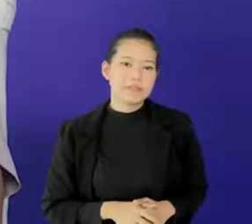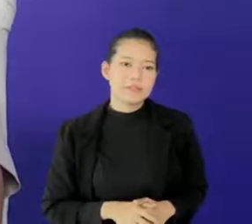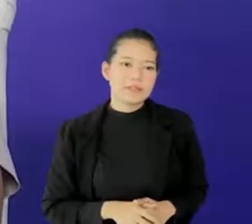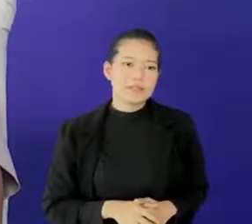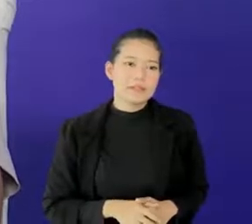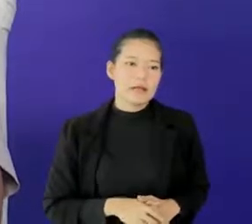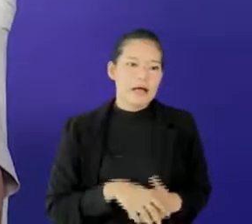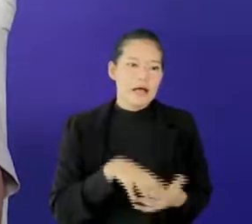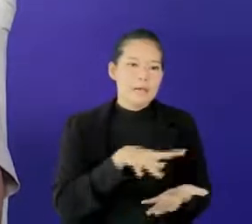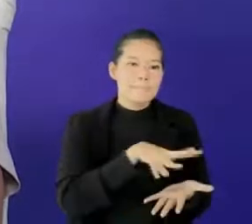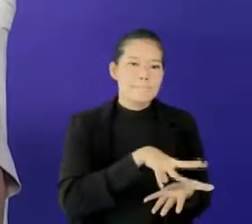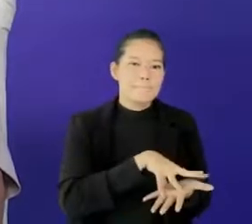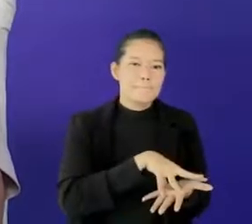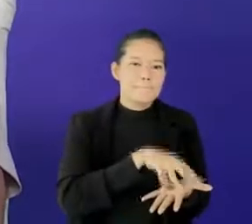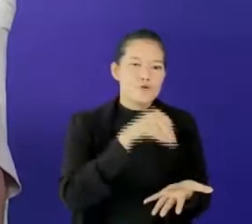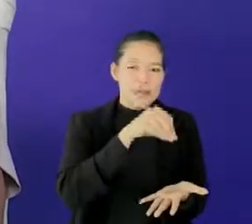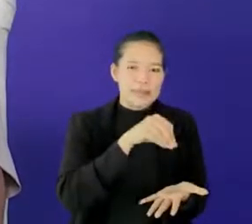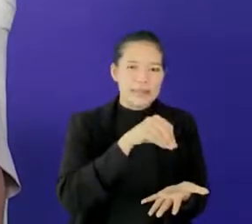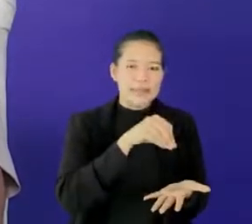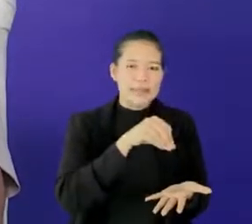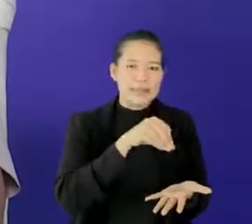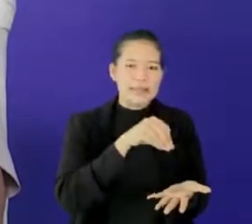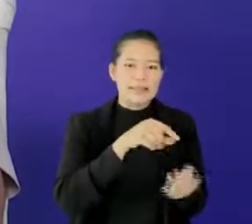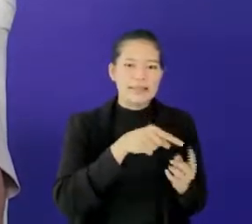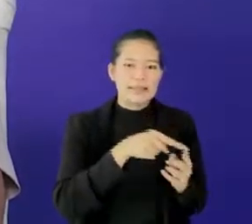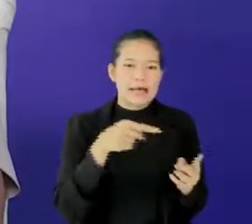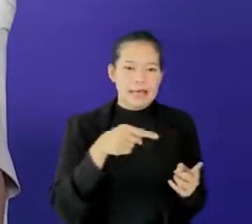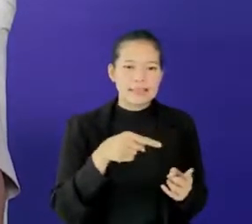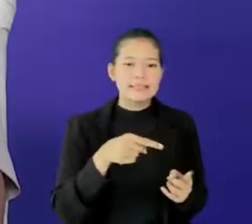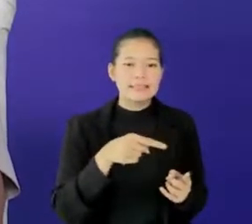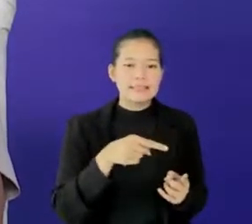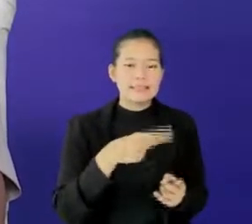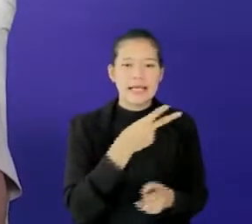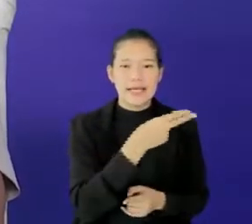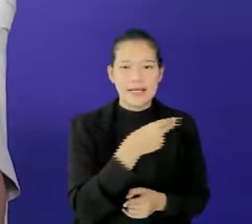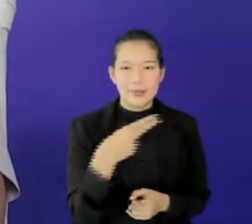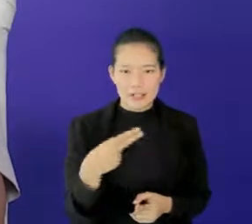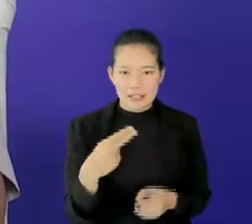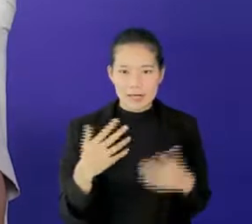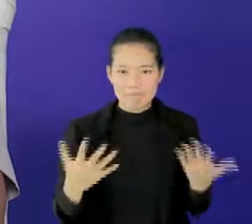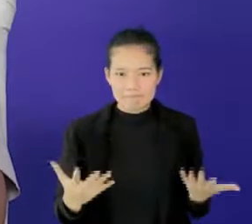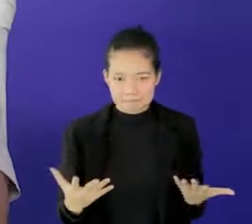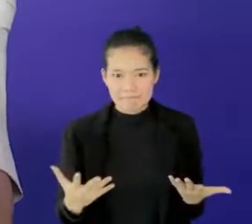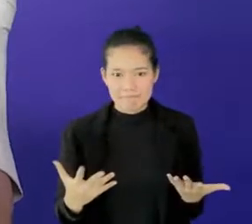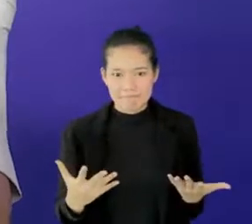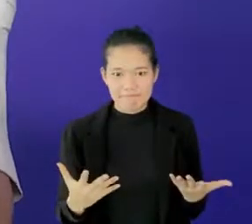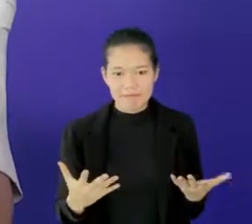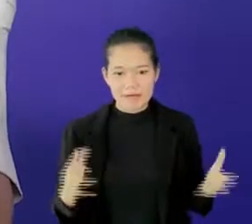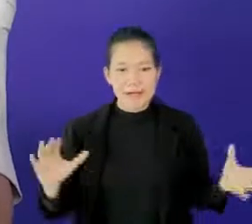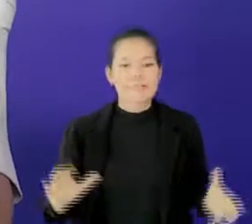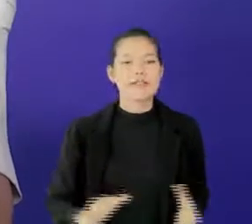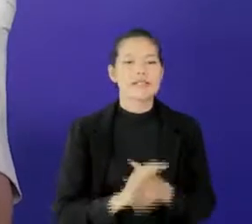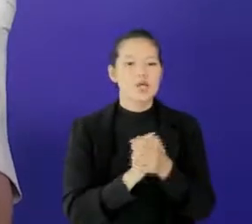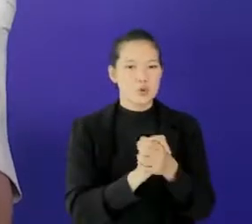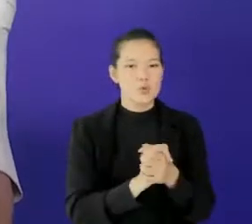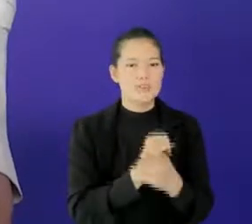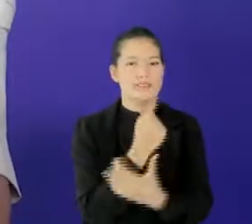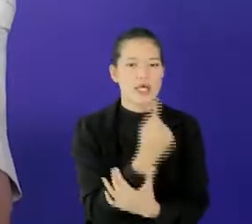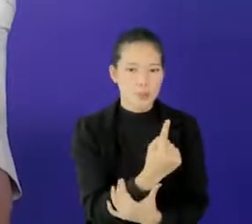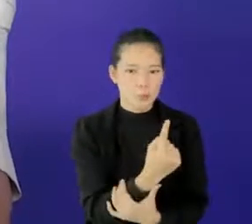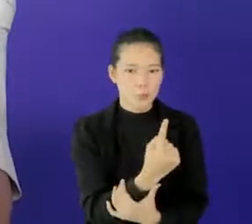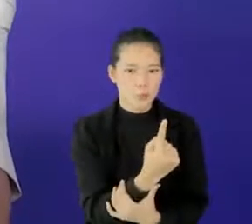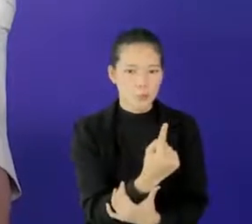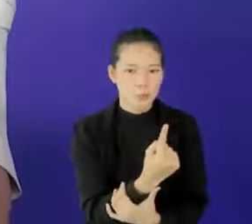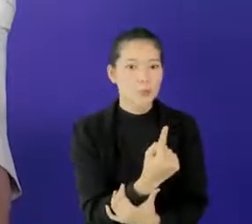central of gravity dari negara Republik Indonesia ini adalah persatuan dan kesatuan.